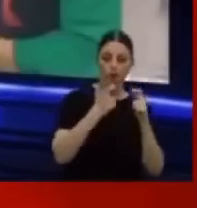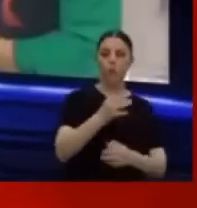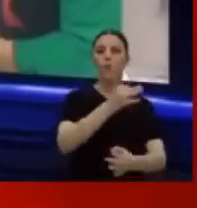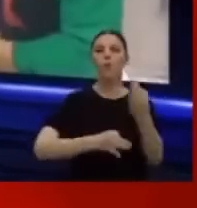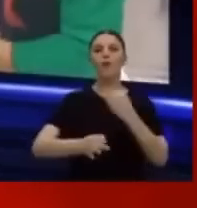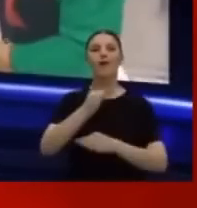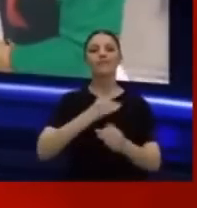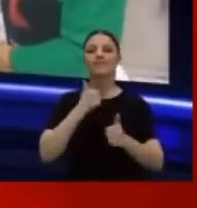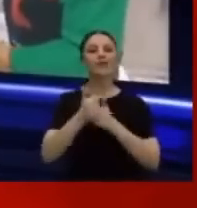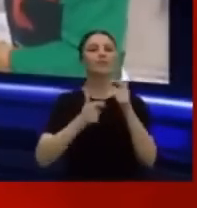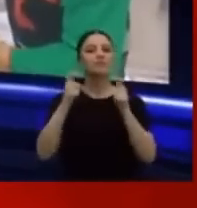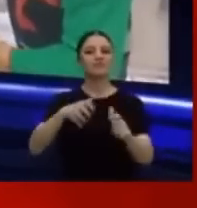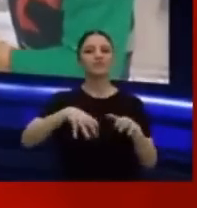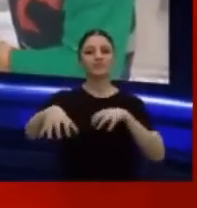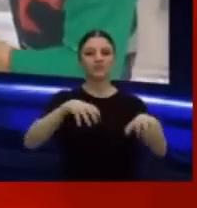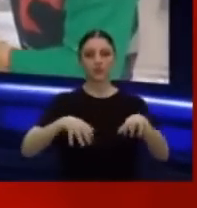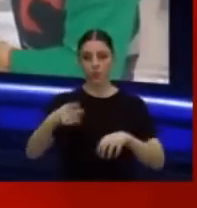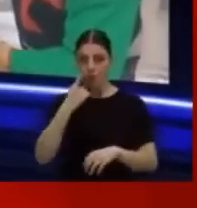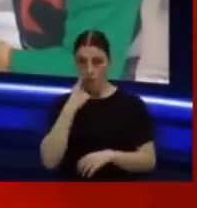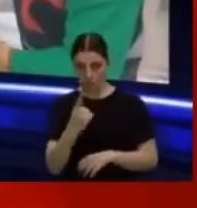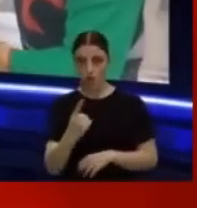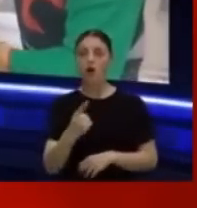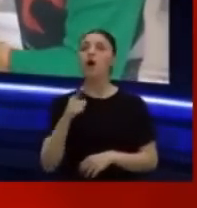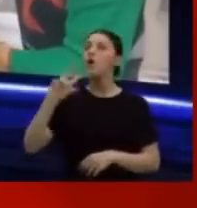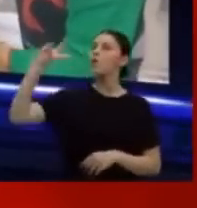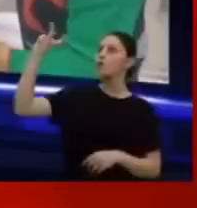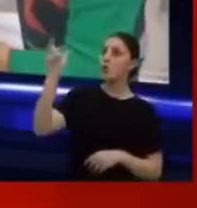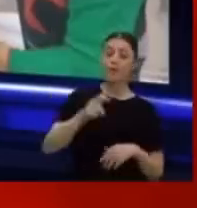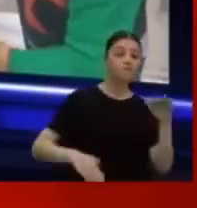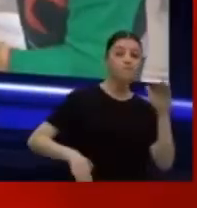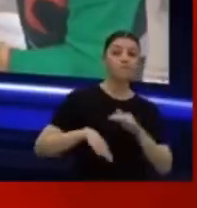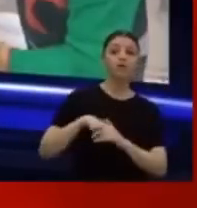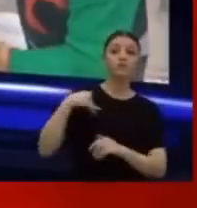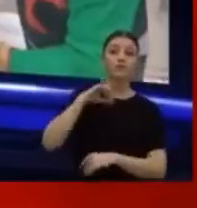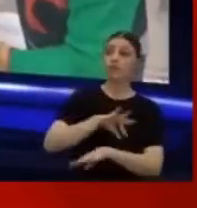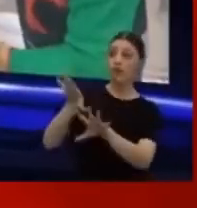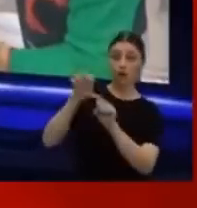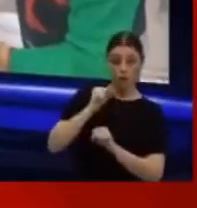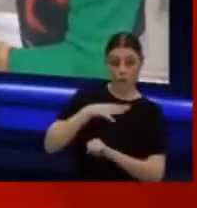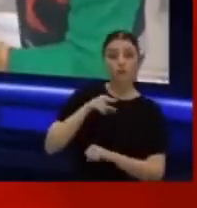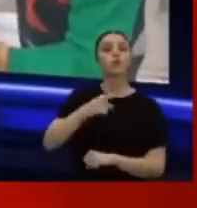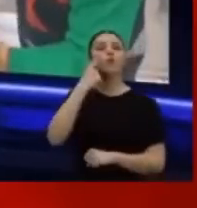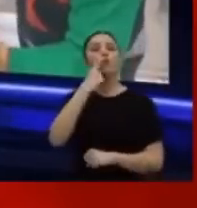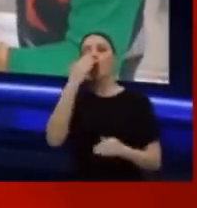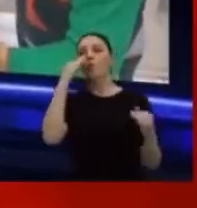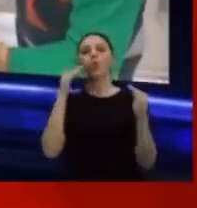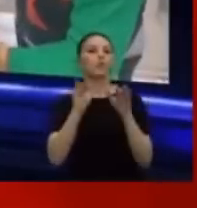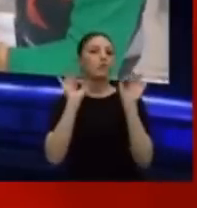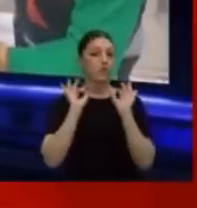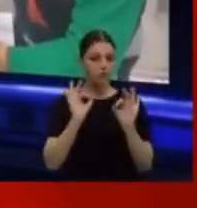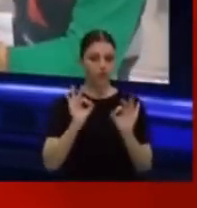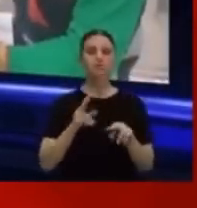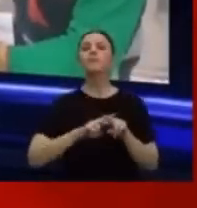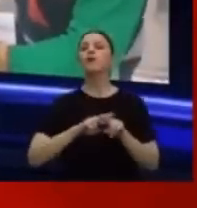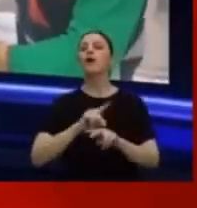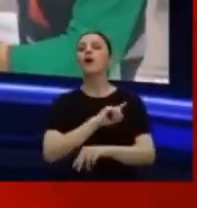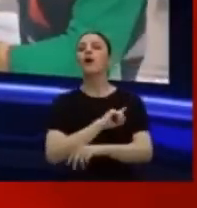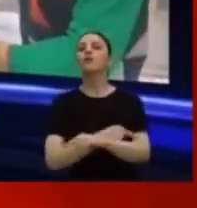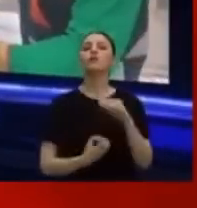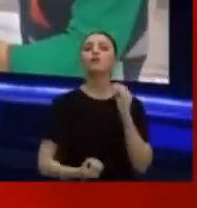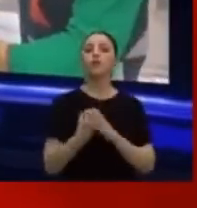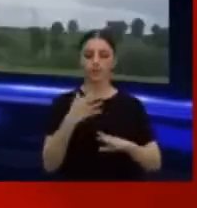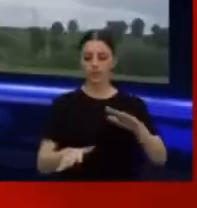insanların sorununu anlayabilelim gidelim konuşalım edelim yok hiçbir şey üretmeyen bir MHP'den bahsediyoruz Devlet